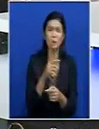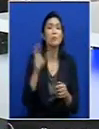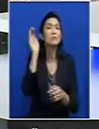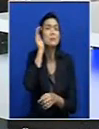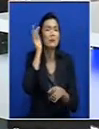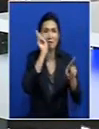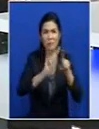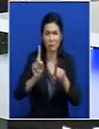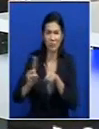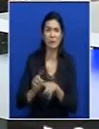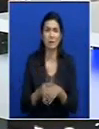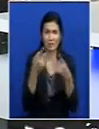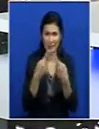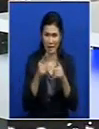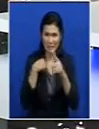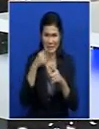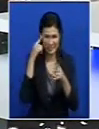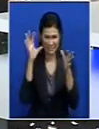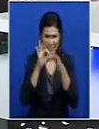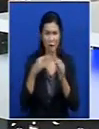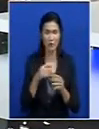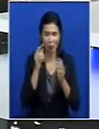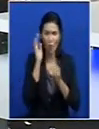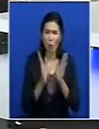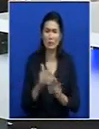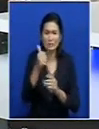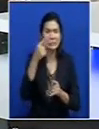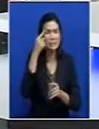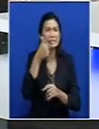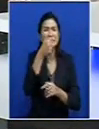เชื่อกันไปนะคะแต่ว่าทั้งนี้ทั้งนั้นการตั้งมั่นในศีล5ยึดมั่นในความดีคือสิ่งที่สำคัญที่สุดค่ะ